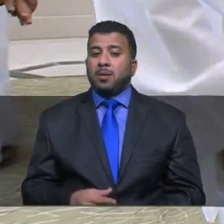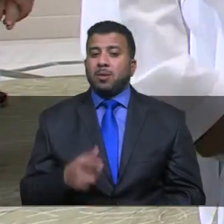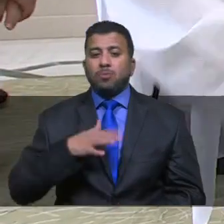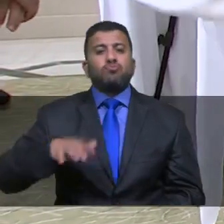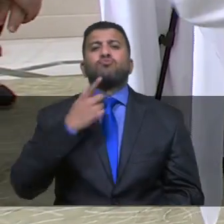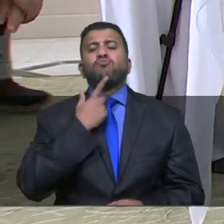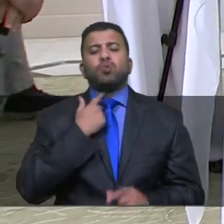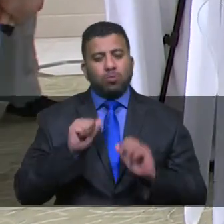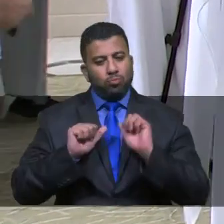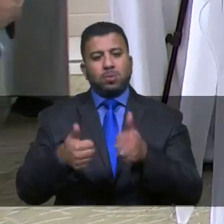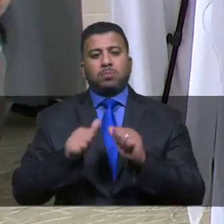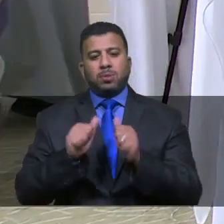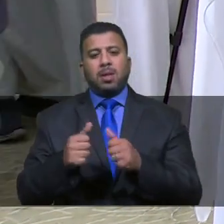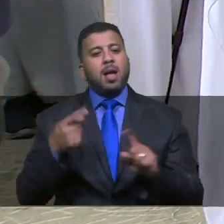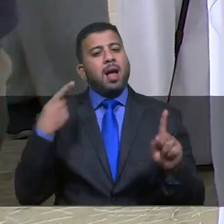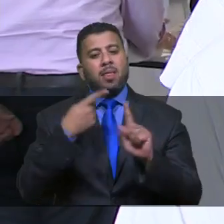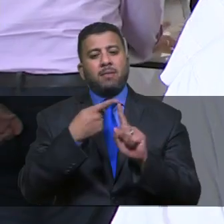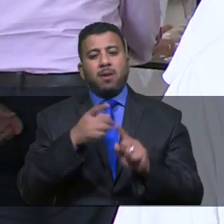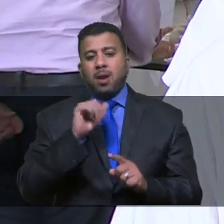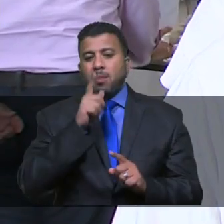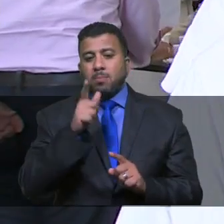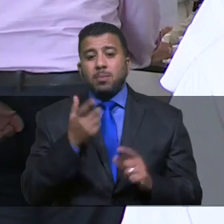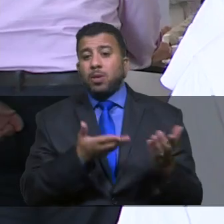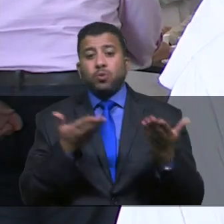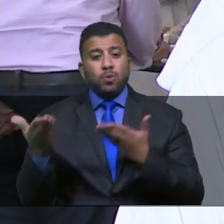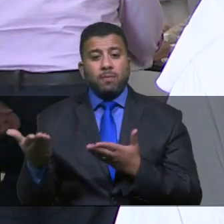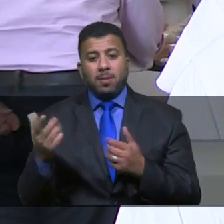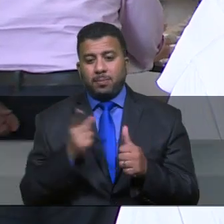والكل يبي يشارك فيها. الهدف طال عمرك من هذه الاستضافة